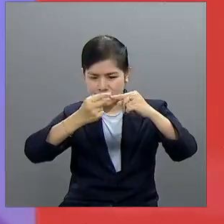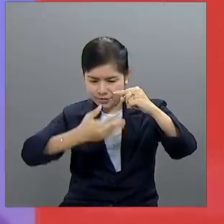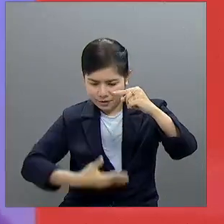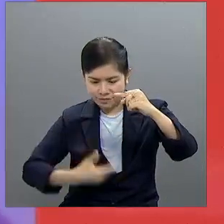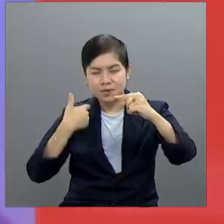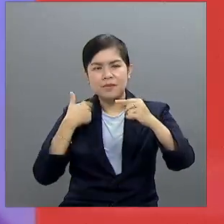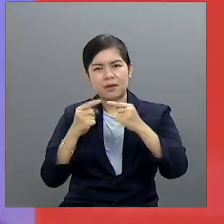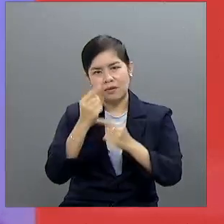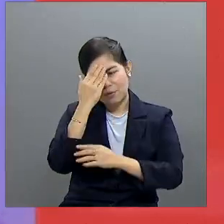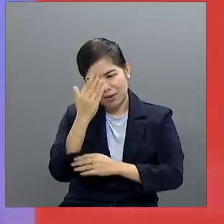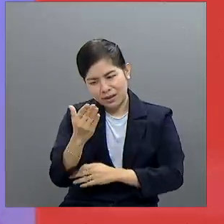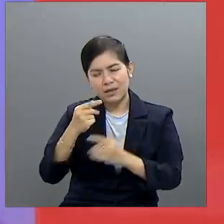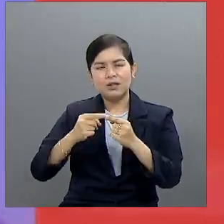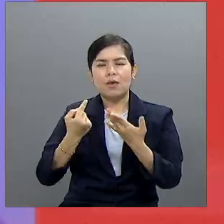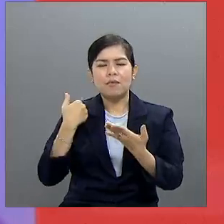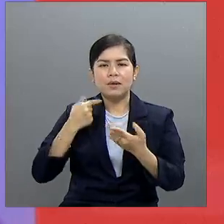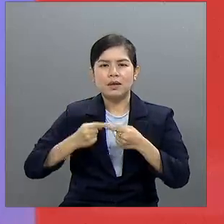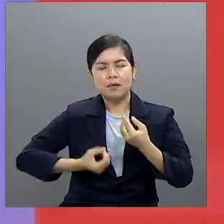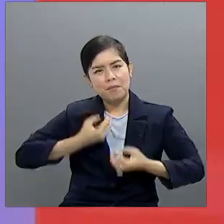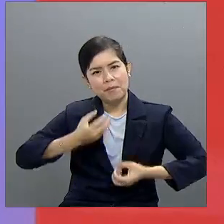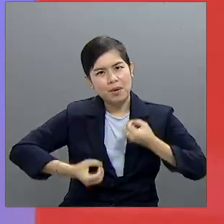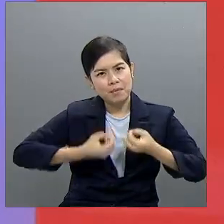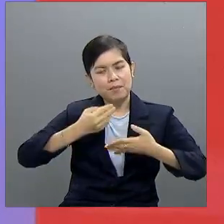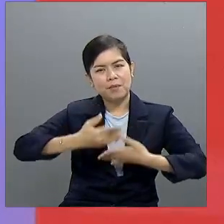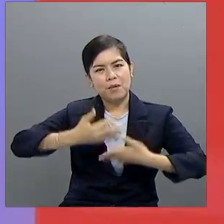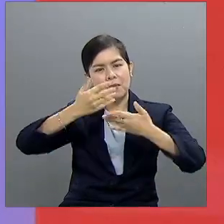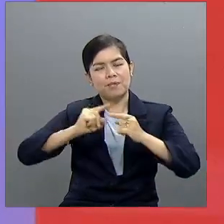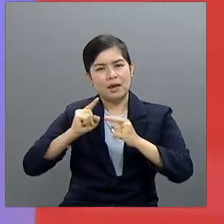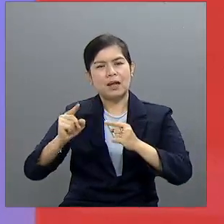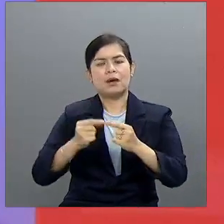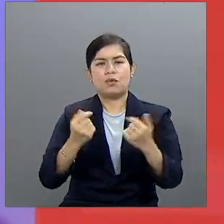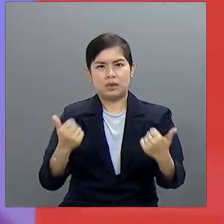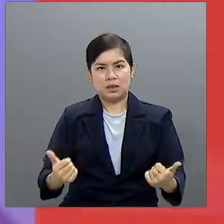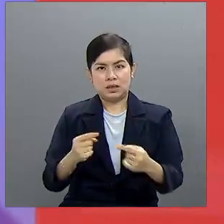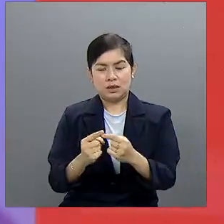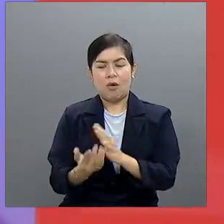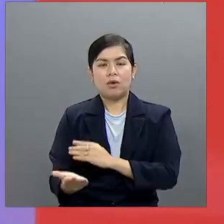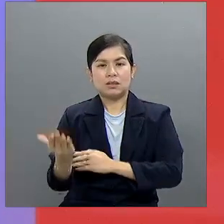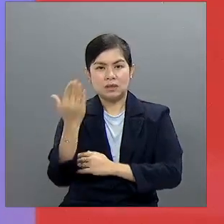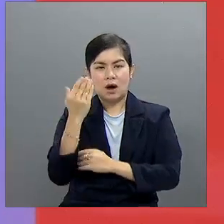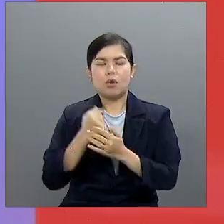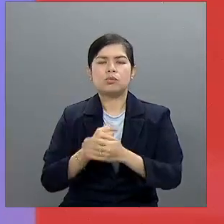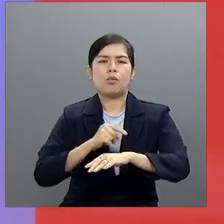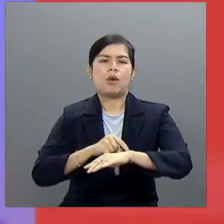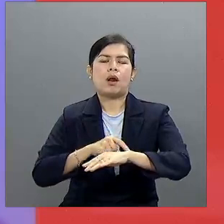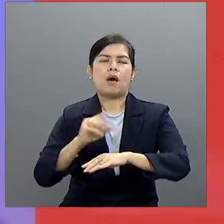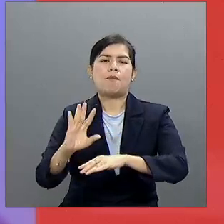ความเห็นที่ส่งเข้ามาเราทั้ง3คนได้อ่านนะครับส่วนเช้านี้หมดเวลาของรายการวันใหม่วาไรตี้ครับพรุ่งนี้กลับมาเ